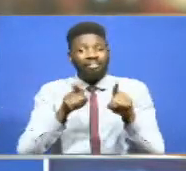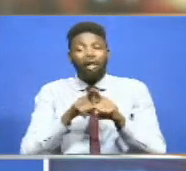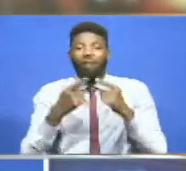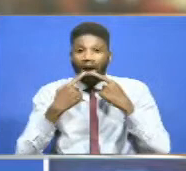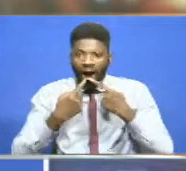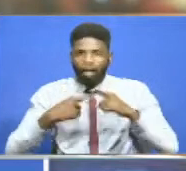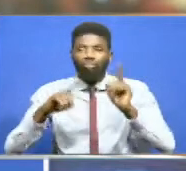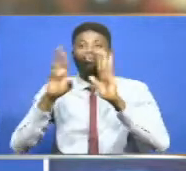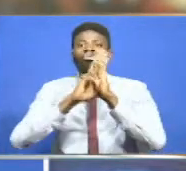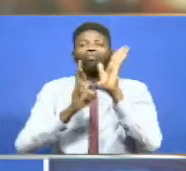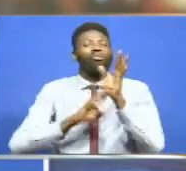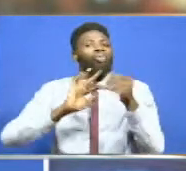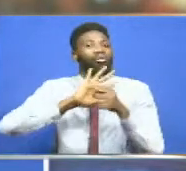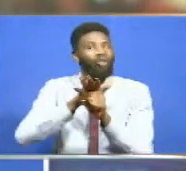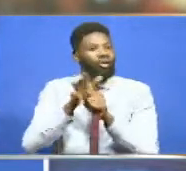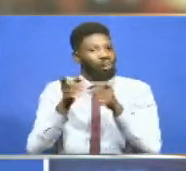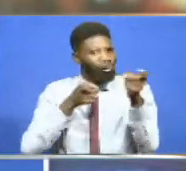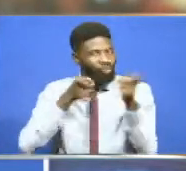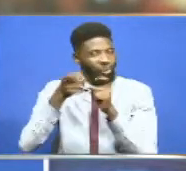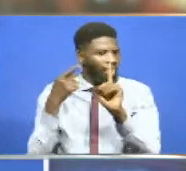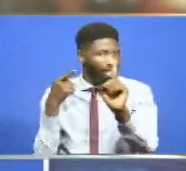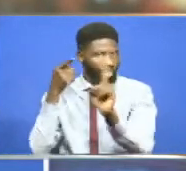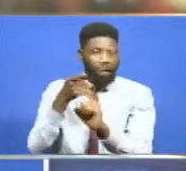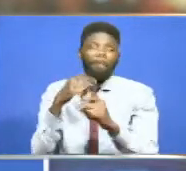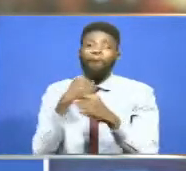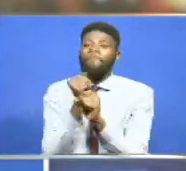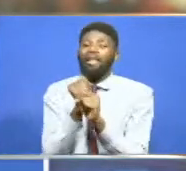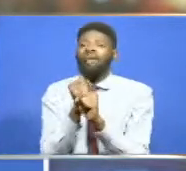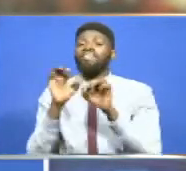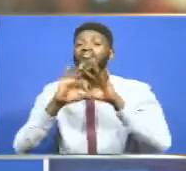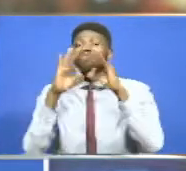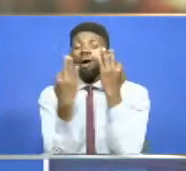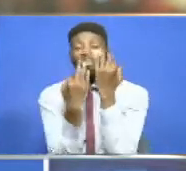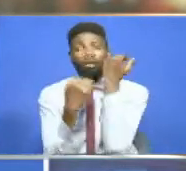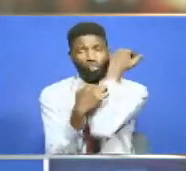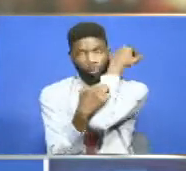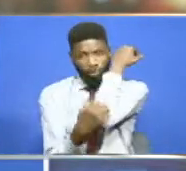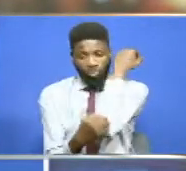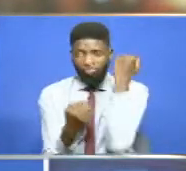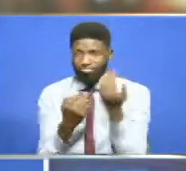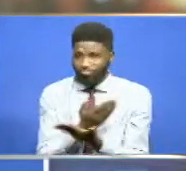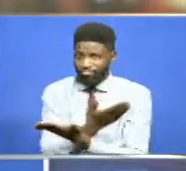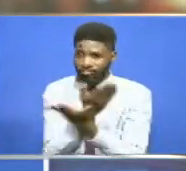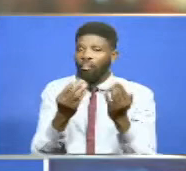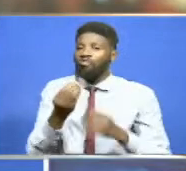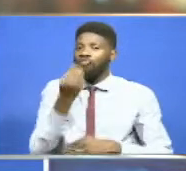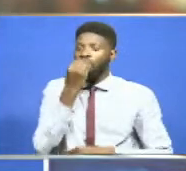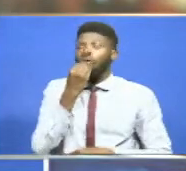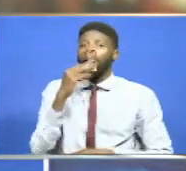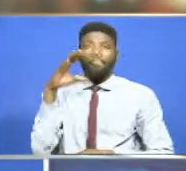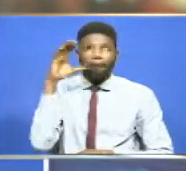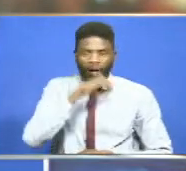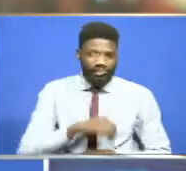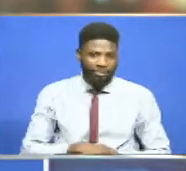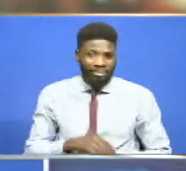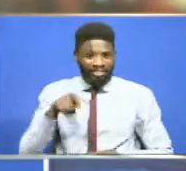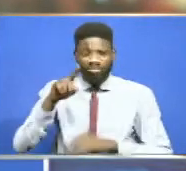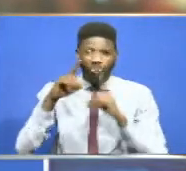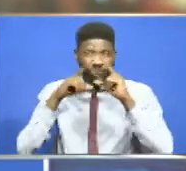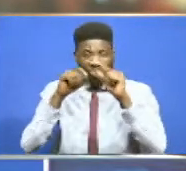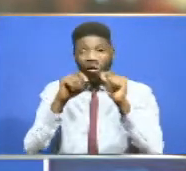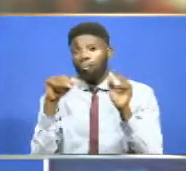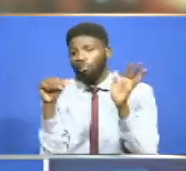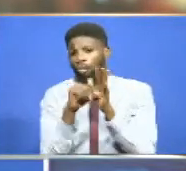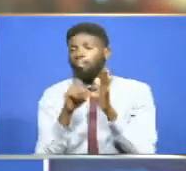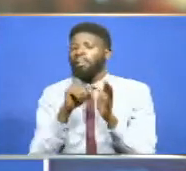huo limesababisha familia ambazo hazina uwezo wa kujikimu kimaisha kukosa chakula, swala ambalo anasema linafaa kutatuliwa